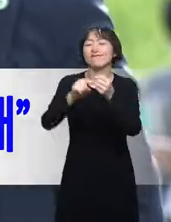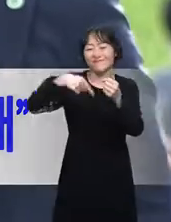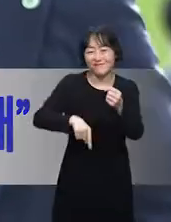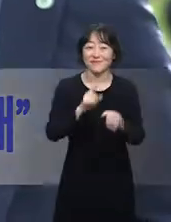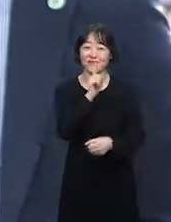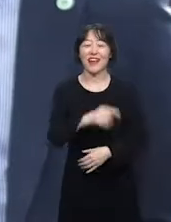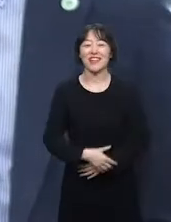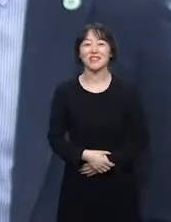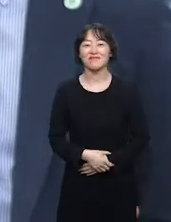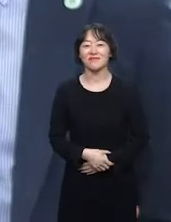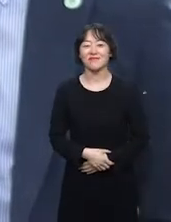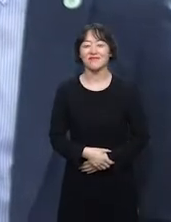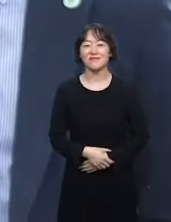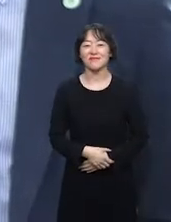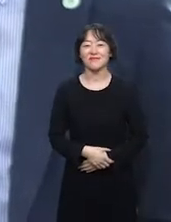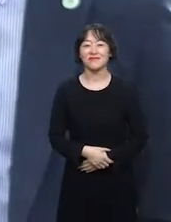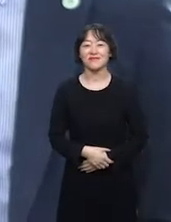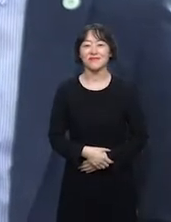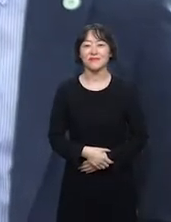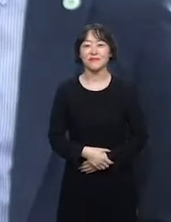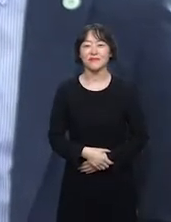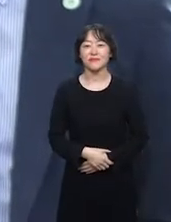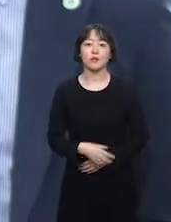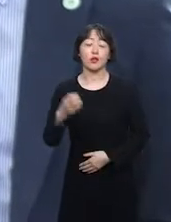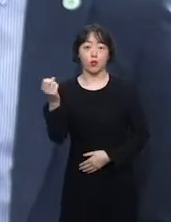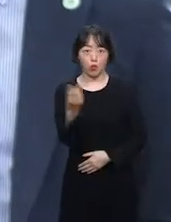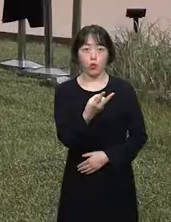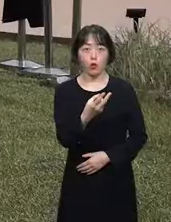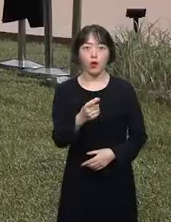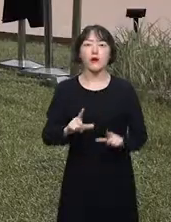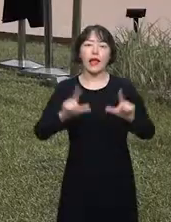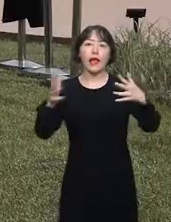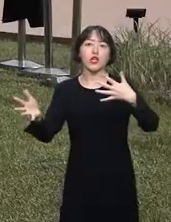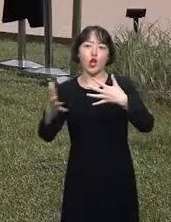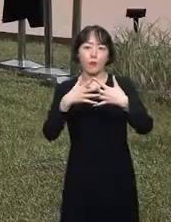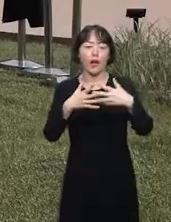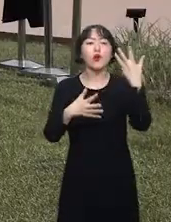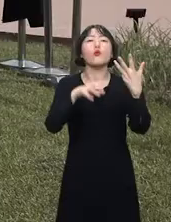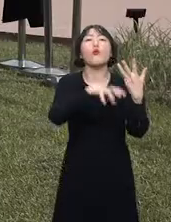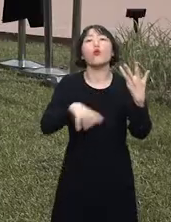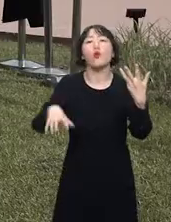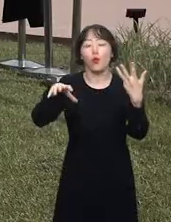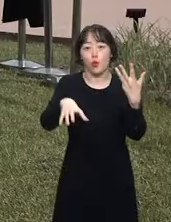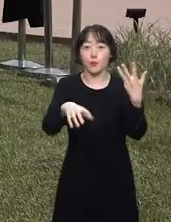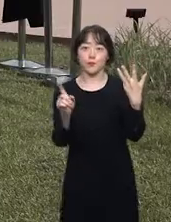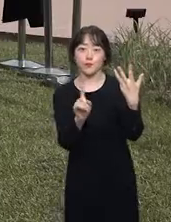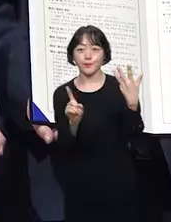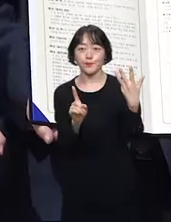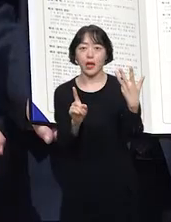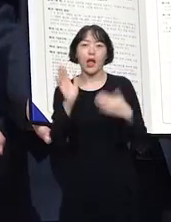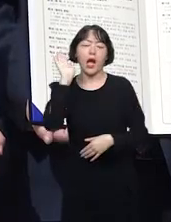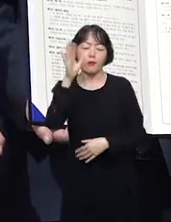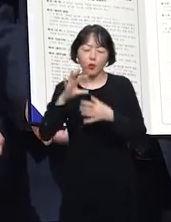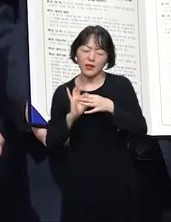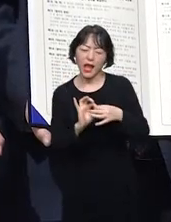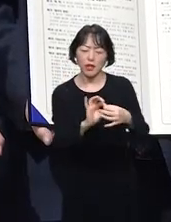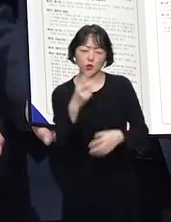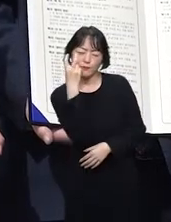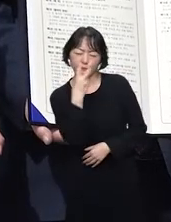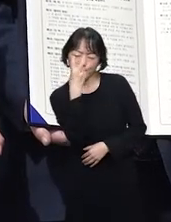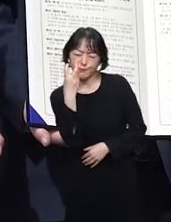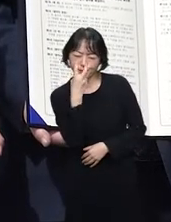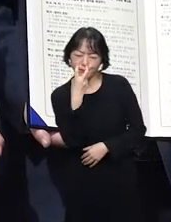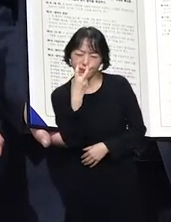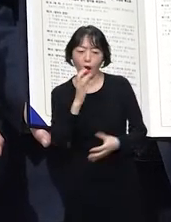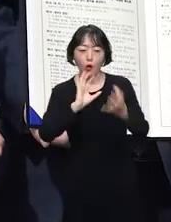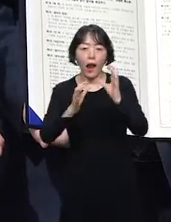말했습니다. 한편 이날 협약을 체결한 8개 지자체는 상호 지속적인 협의를 통해 올해 안양천